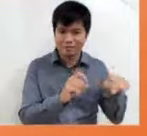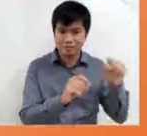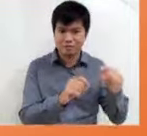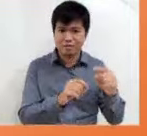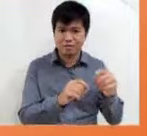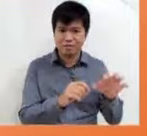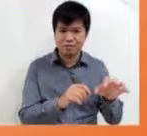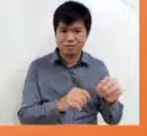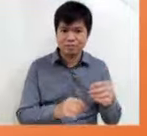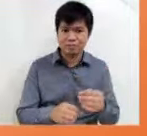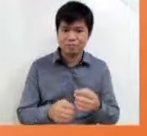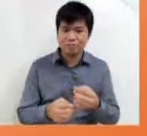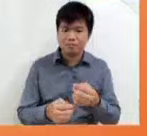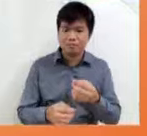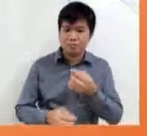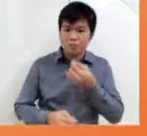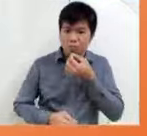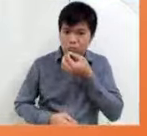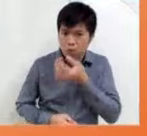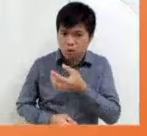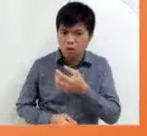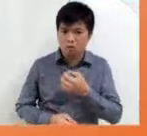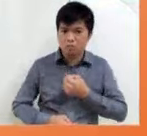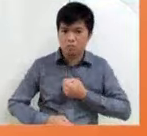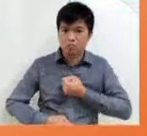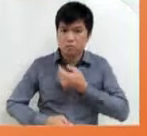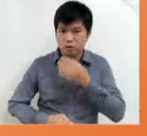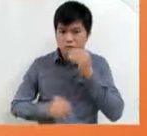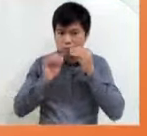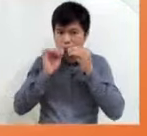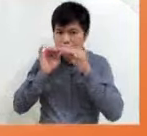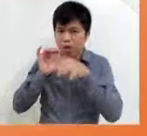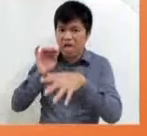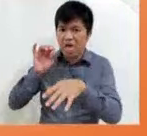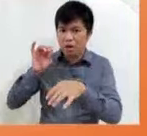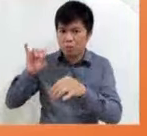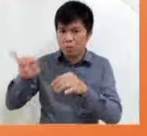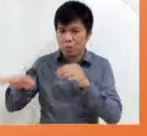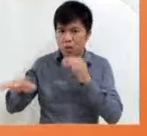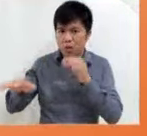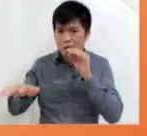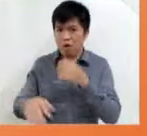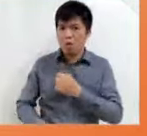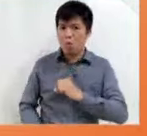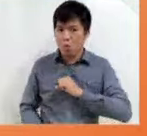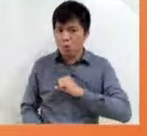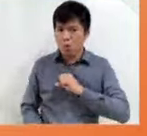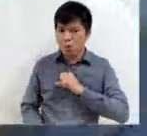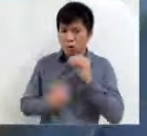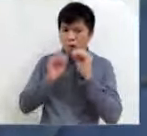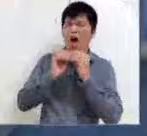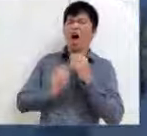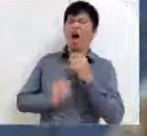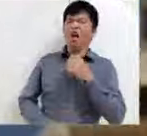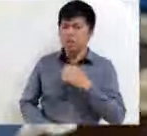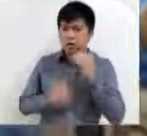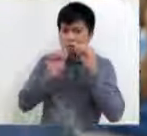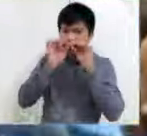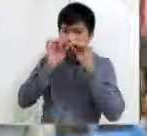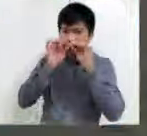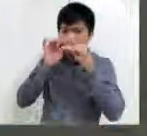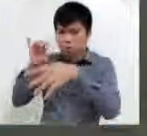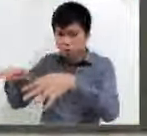pneumonia sa pamamagitan ng respiratory droplets, halimbawa kung umubo o bumahing ang isang taong infected. Di rin nalalayo